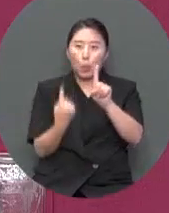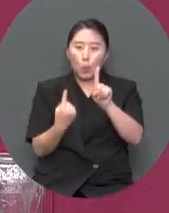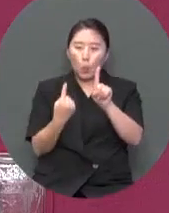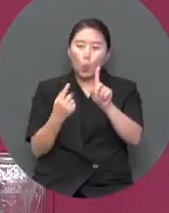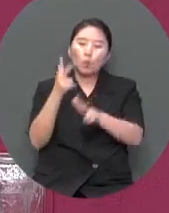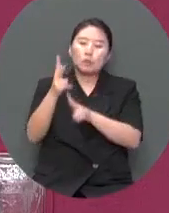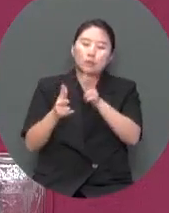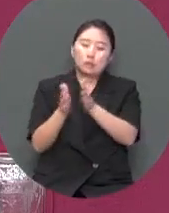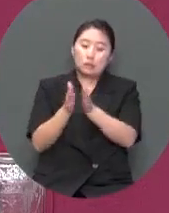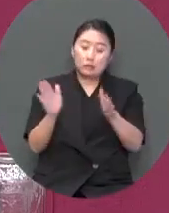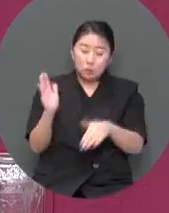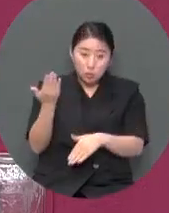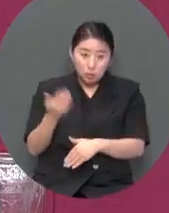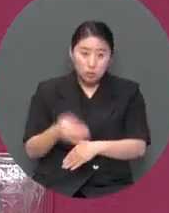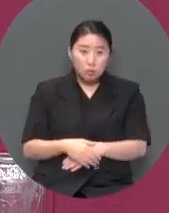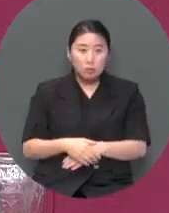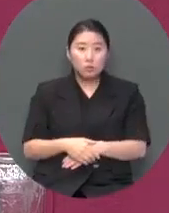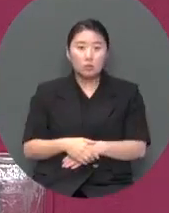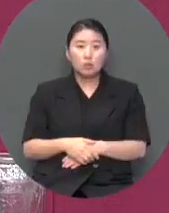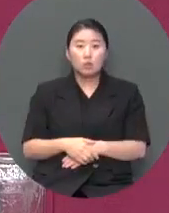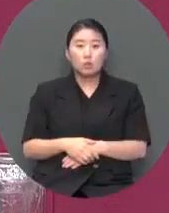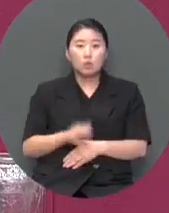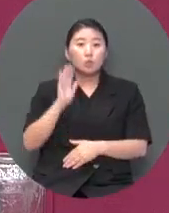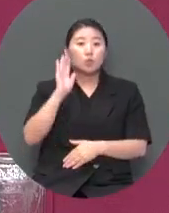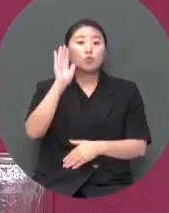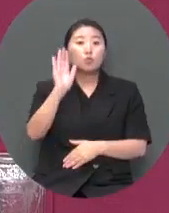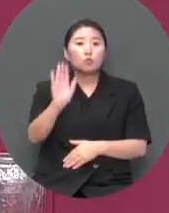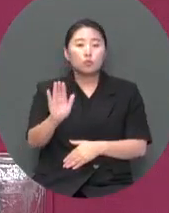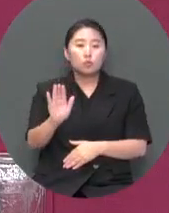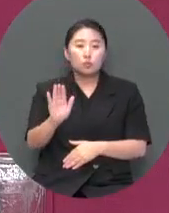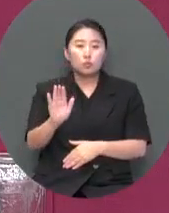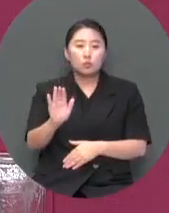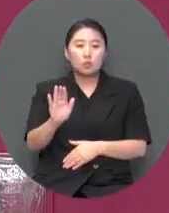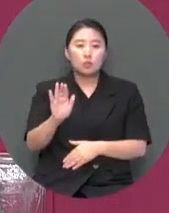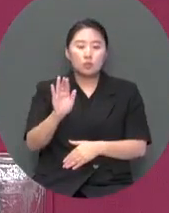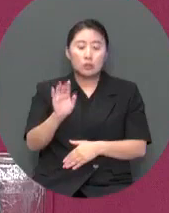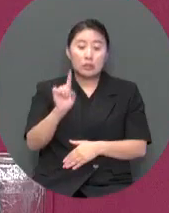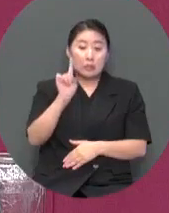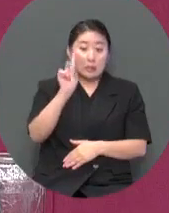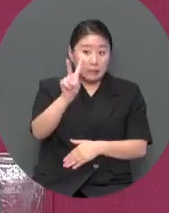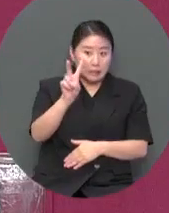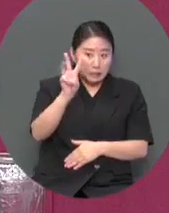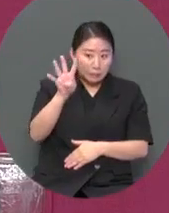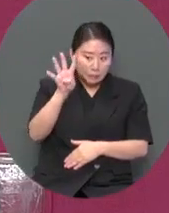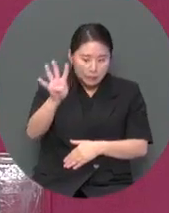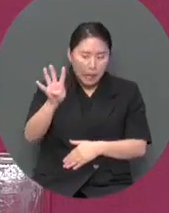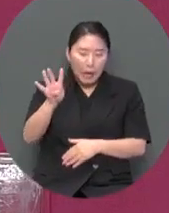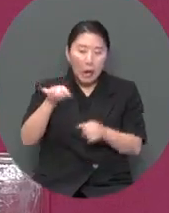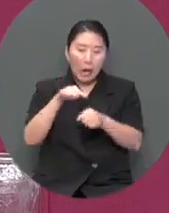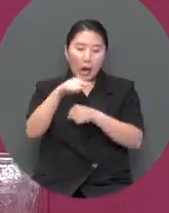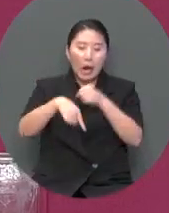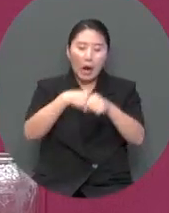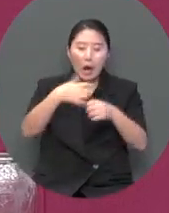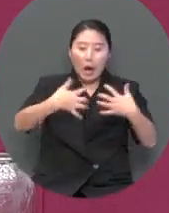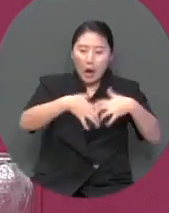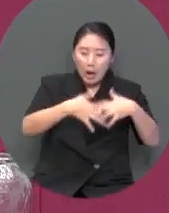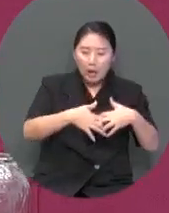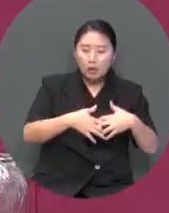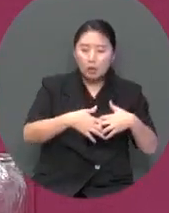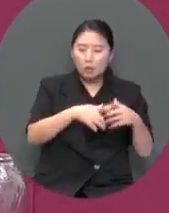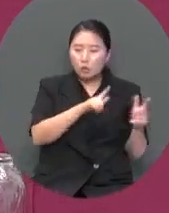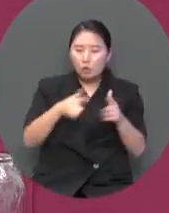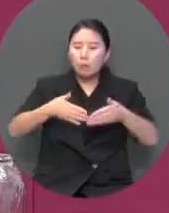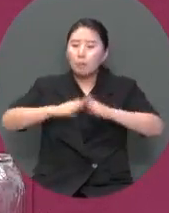상업운전을 시작했습니다. 이후 2, 3, 4호기, 신고리 1, 2호기